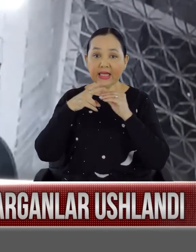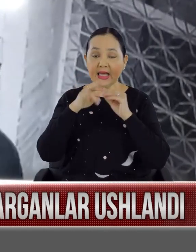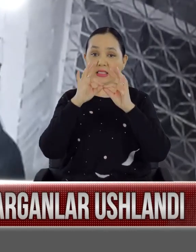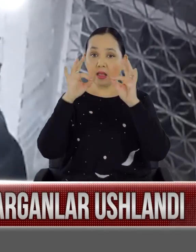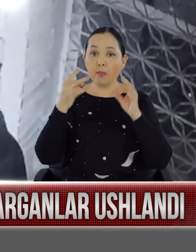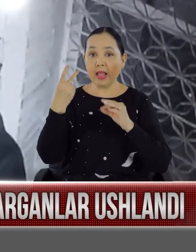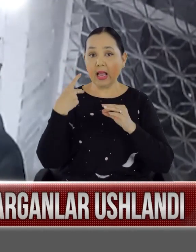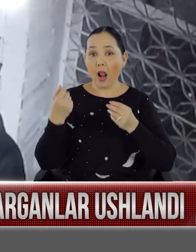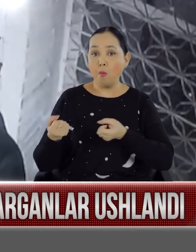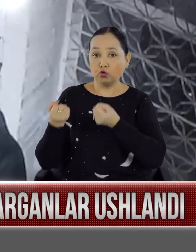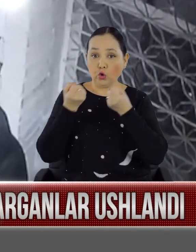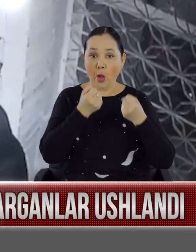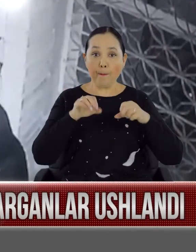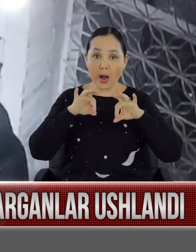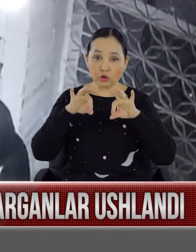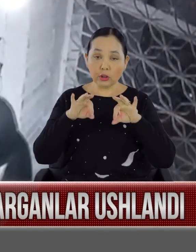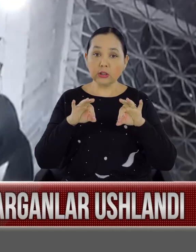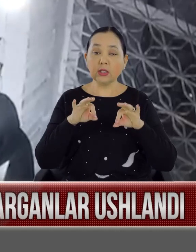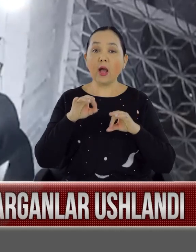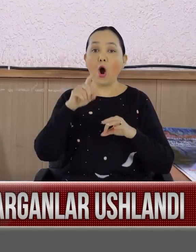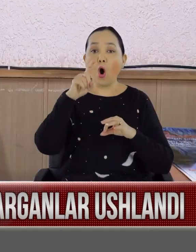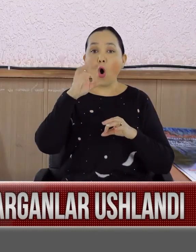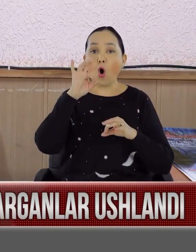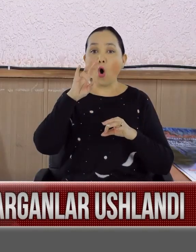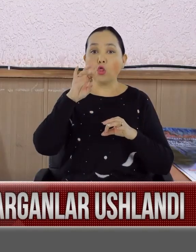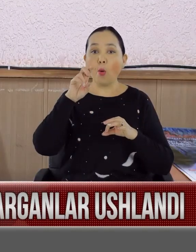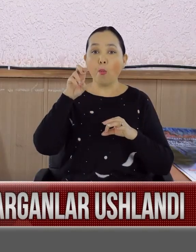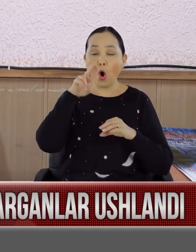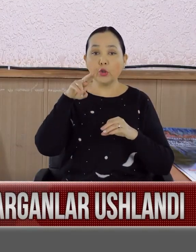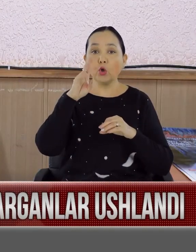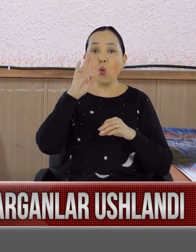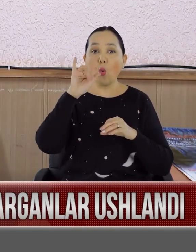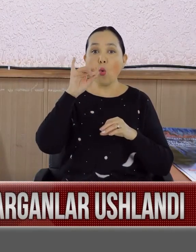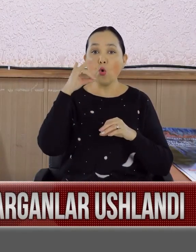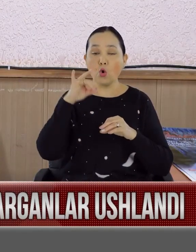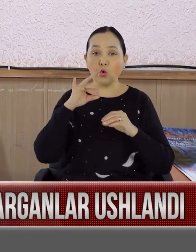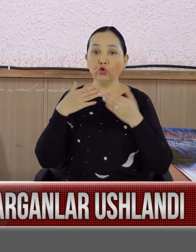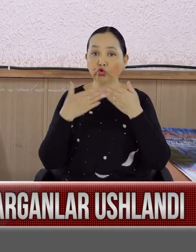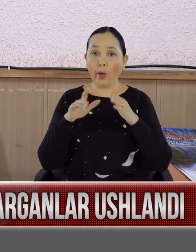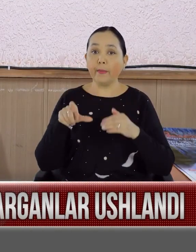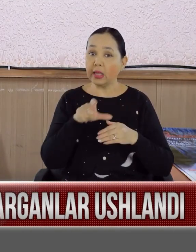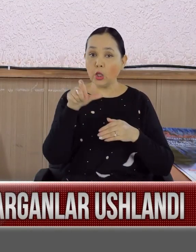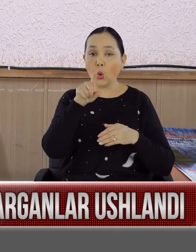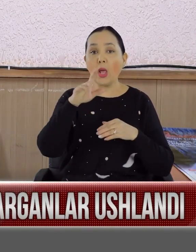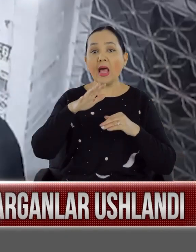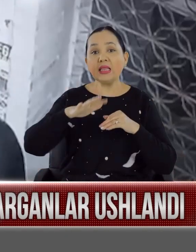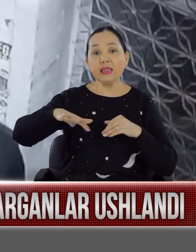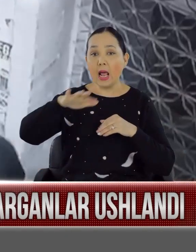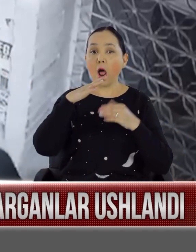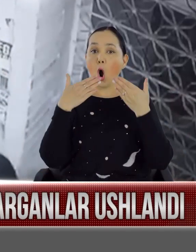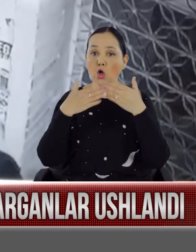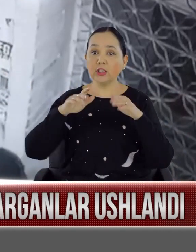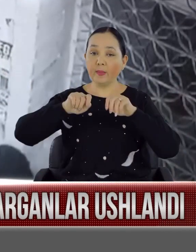ikkalamiz ko'tarib, mashinasiga ortib bordik. Xonobod yo'lida, anu qo'yliqqa chiqib ketadigan yo'lda, o'sha yerda dalada